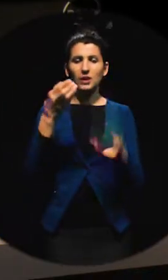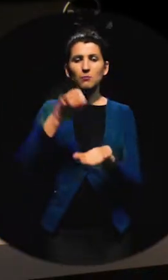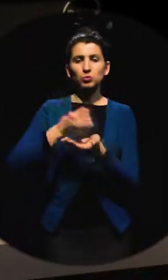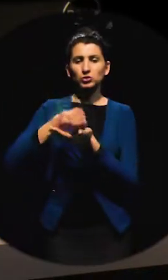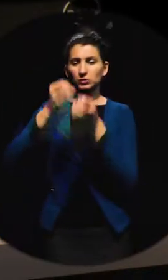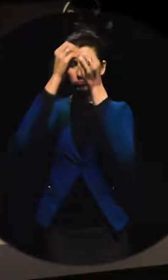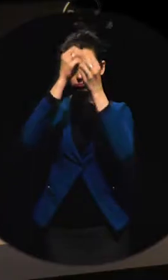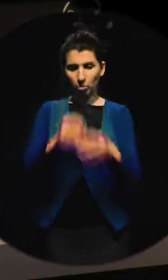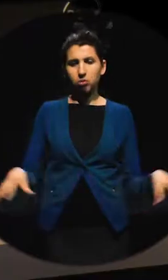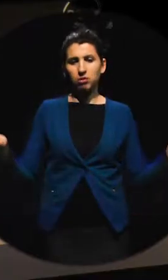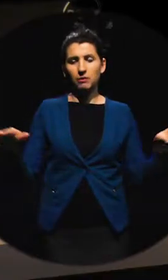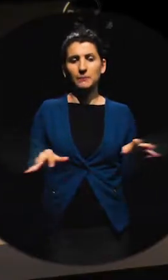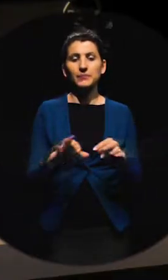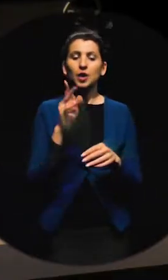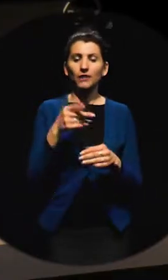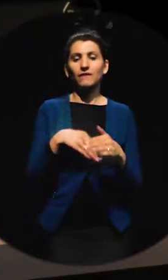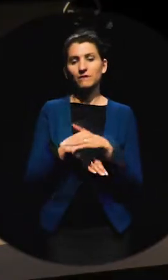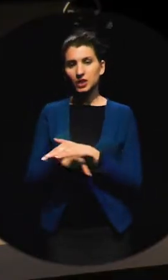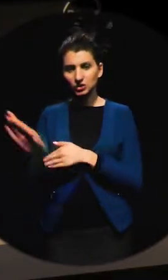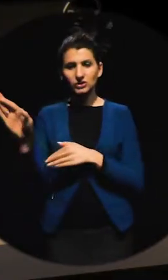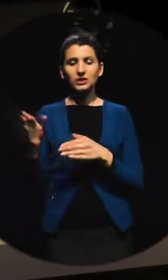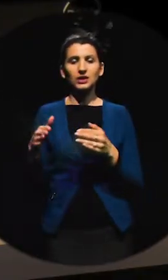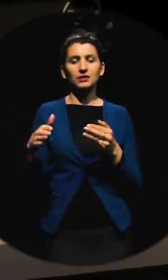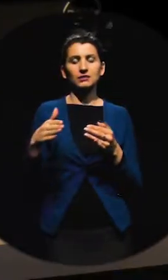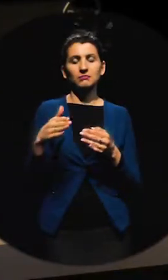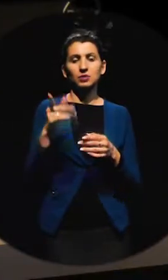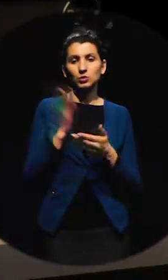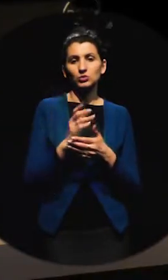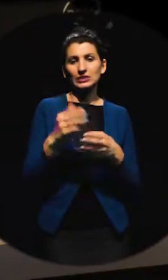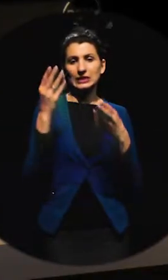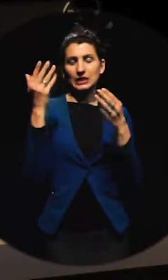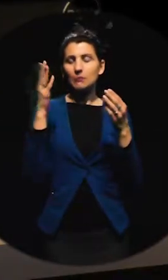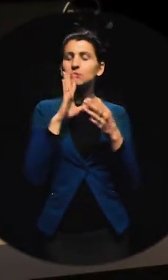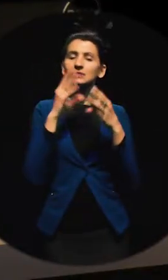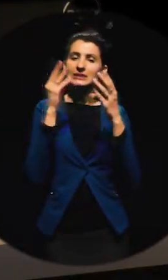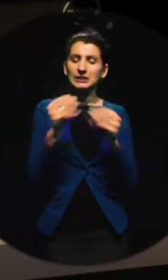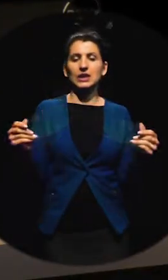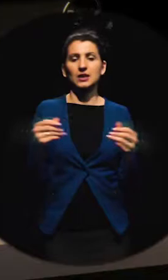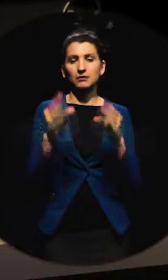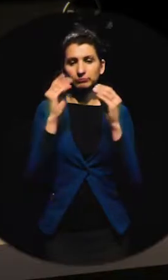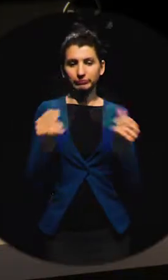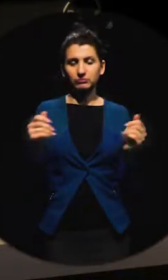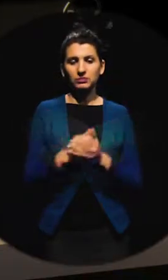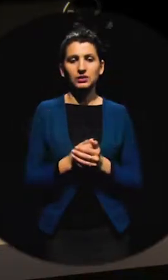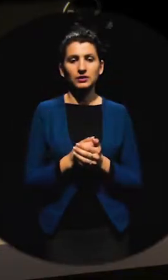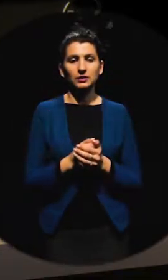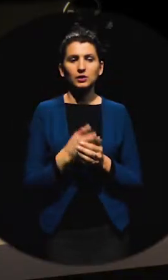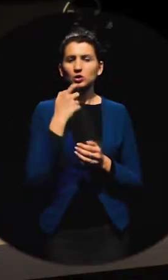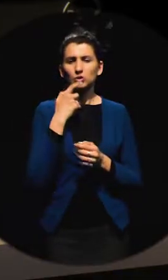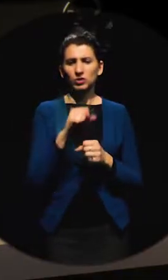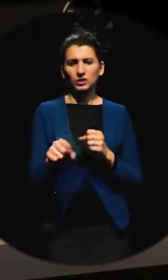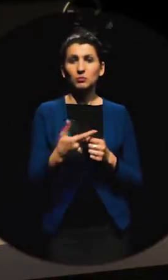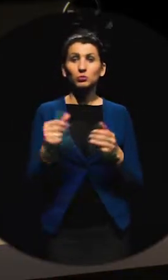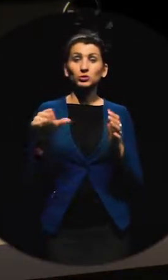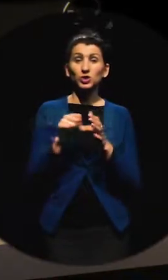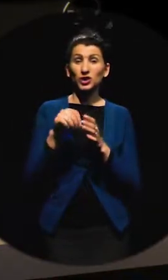rozsypywały z wielkim hałasem, on wyjeżdża z tej przestrzeni i znika. I jakby taka szokowa interwencja w samym środku